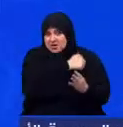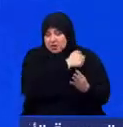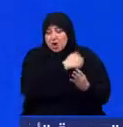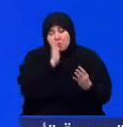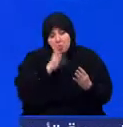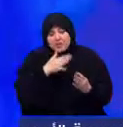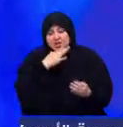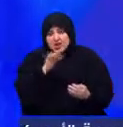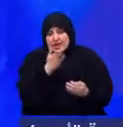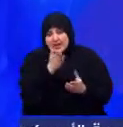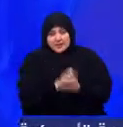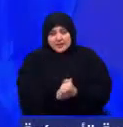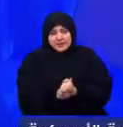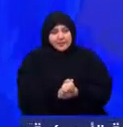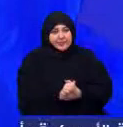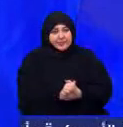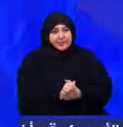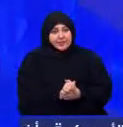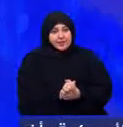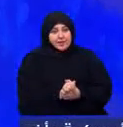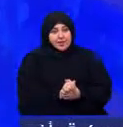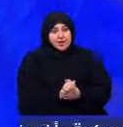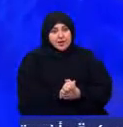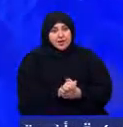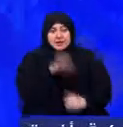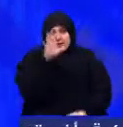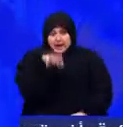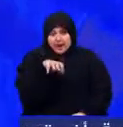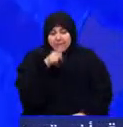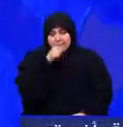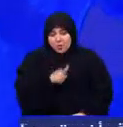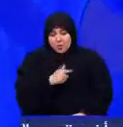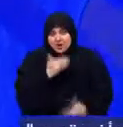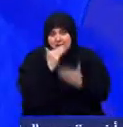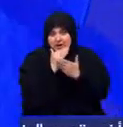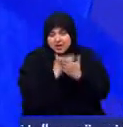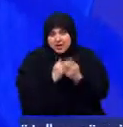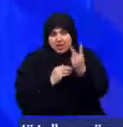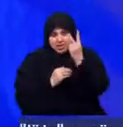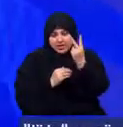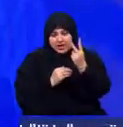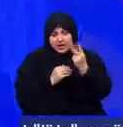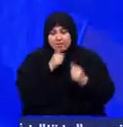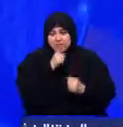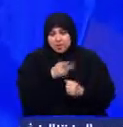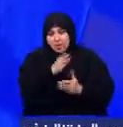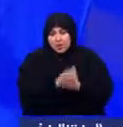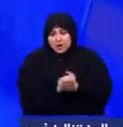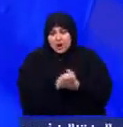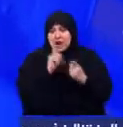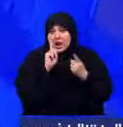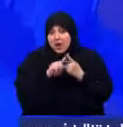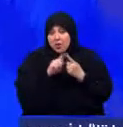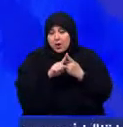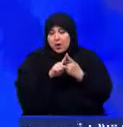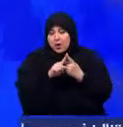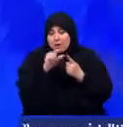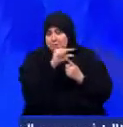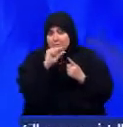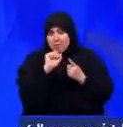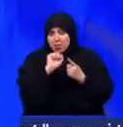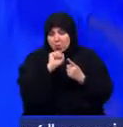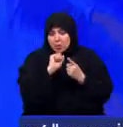نعم، هناك شطرين لهذا السؤال. أعتقد أن الشطر الأول يتعلق